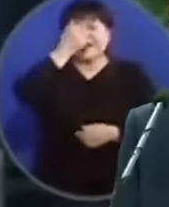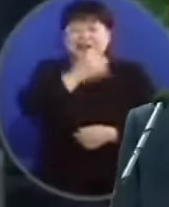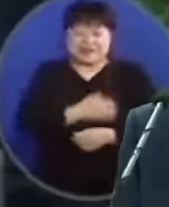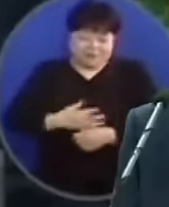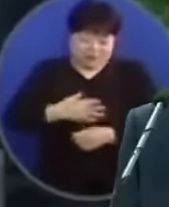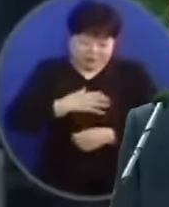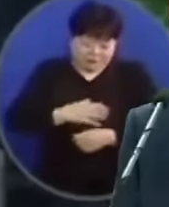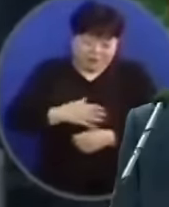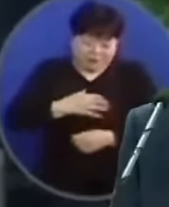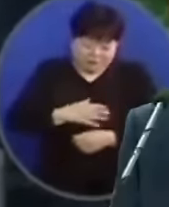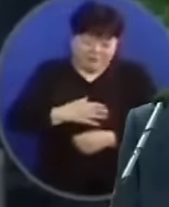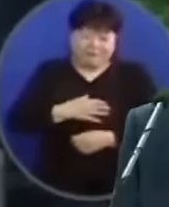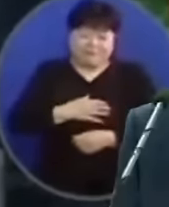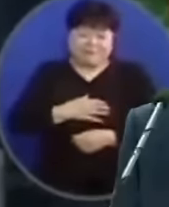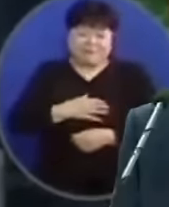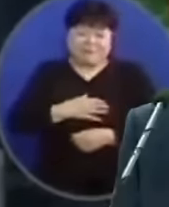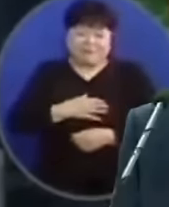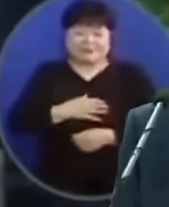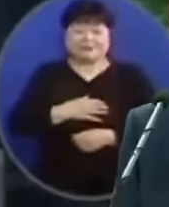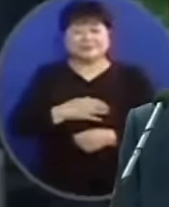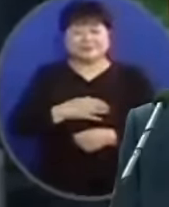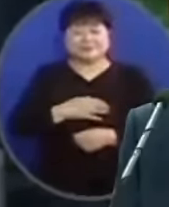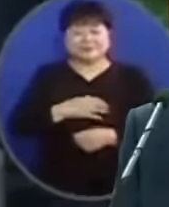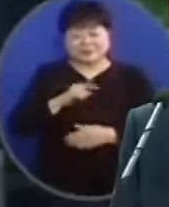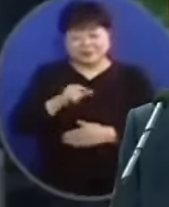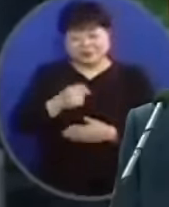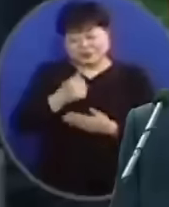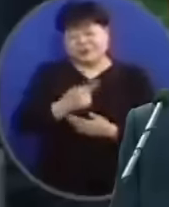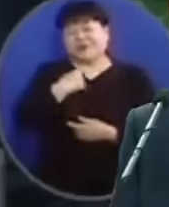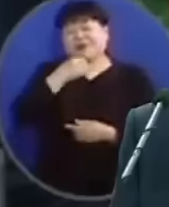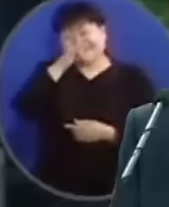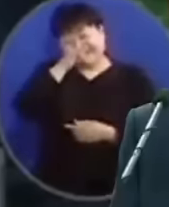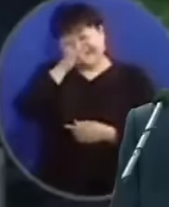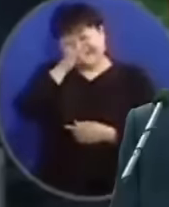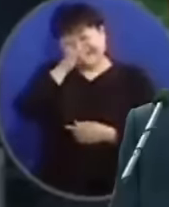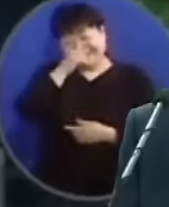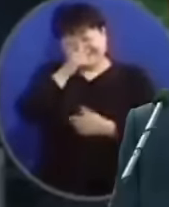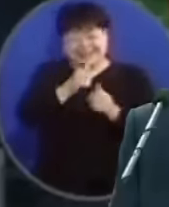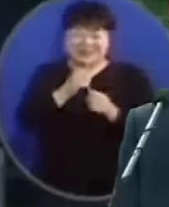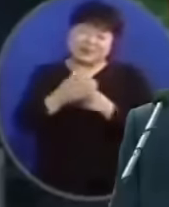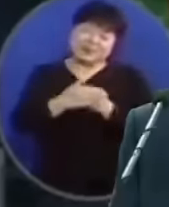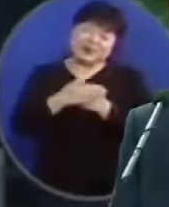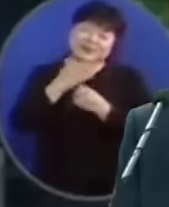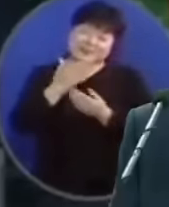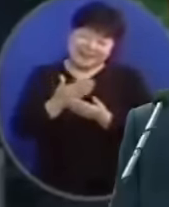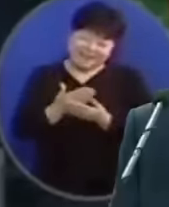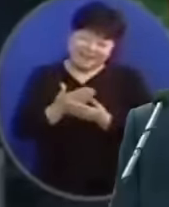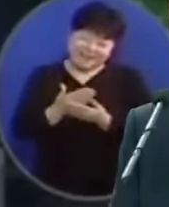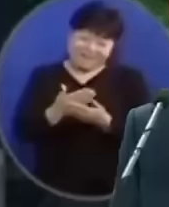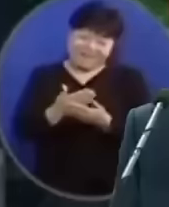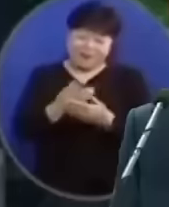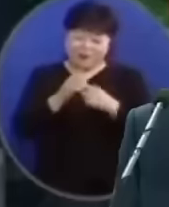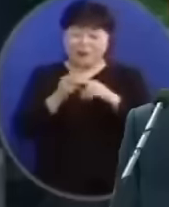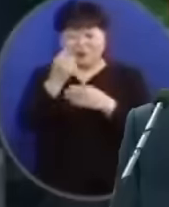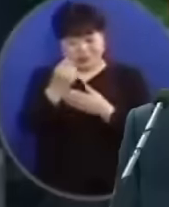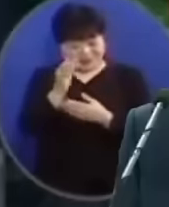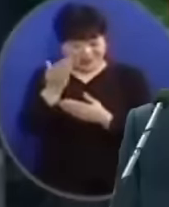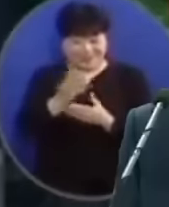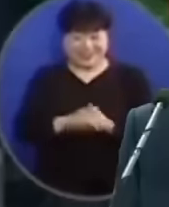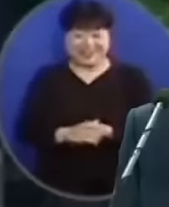괴로우니까 나는 이래 봐도 안 지은 것 같아서 속으로 좀 지었다. 그러므로 하나님 도움이 필요하다. 그래서 교회를 찾아오는